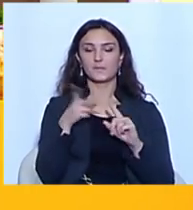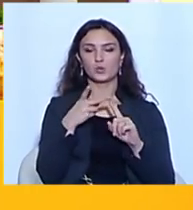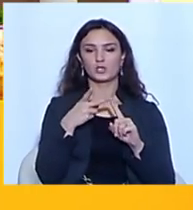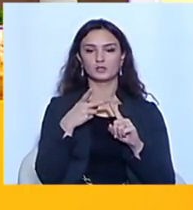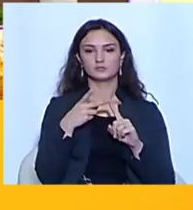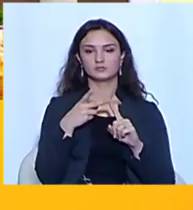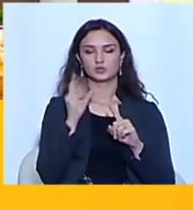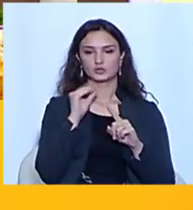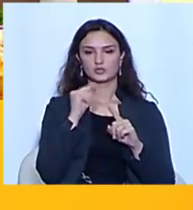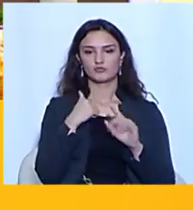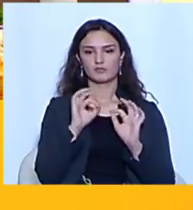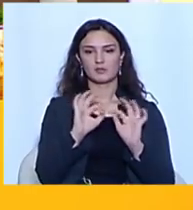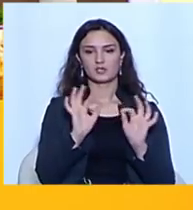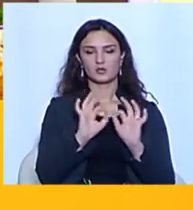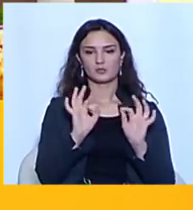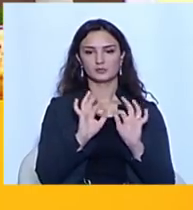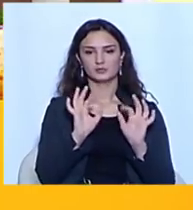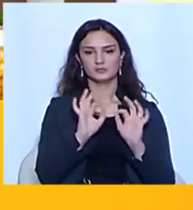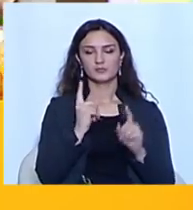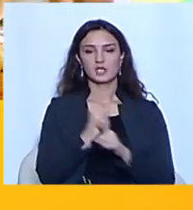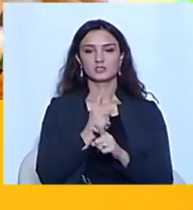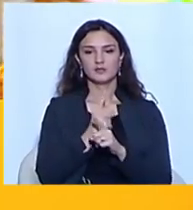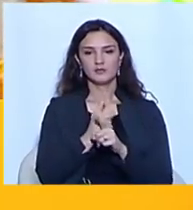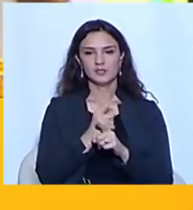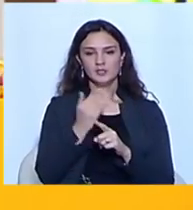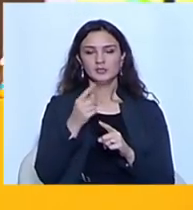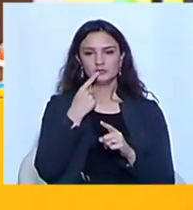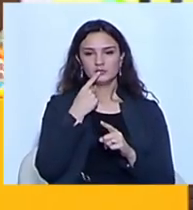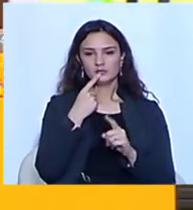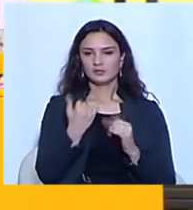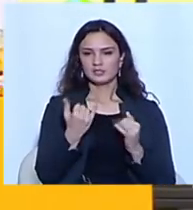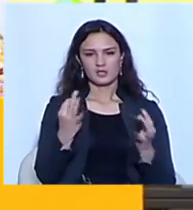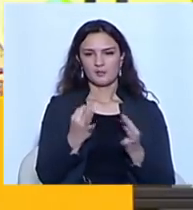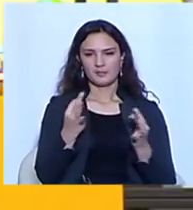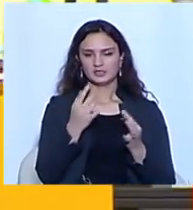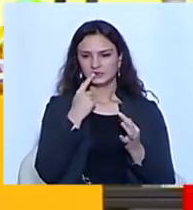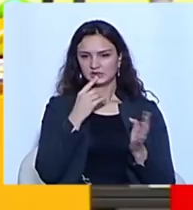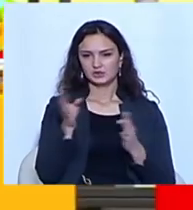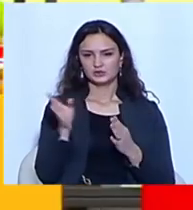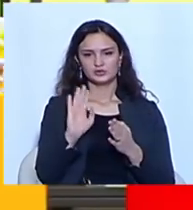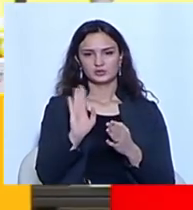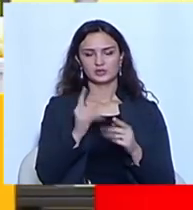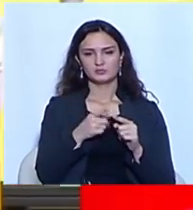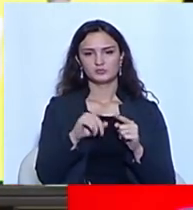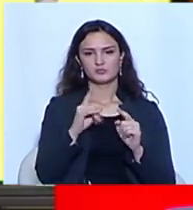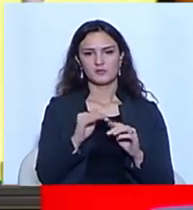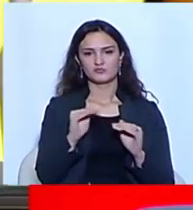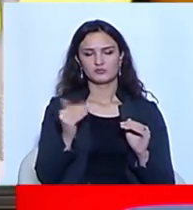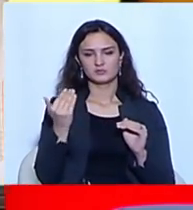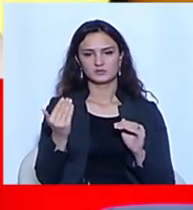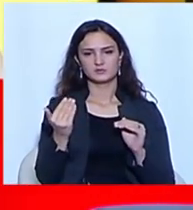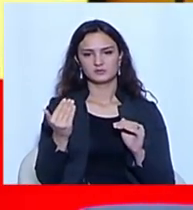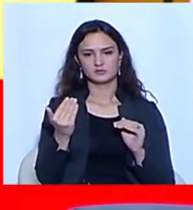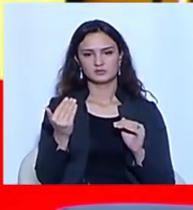მეორე, როდესაც ჩვენ ლაპარაკობთ აკრძალვებზე, თქვენ ალბათ შენიშნეთ, დღეს არაფერი გვაქვს წითელ ზონაში, იმიტომ რომ ბავშვებისათვის